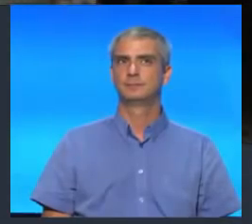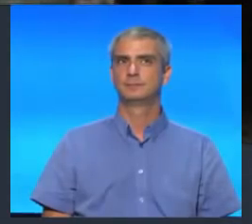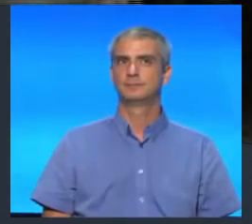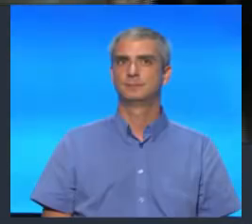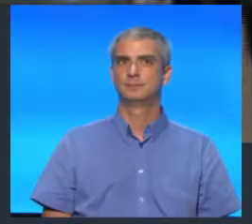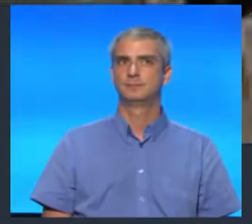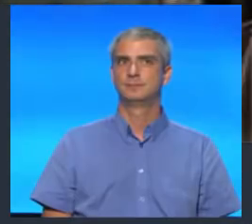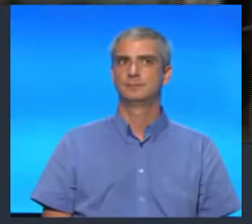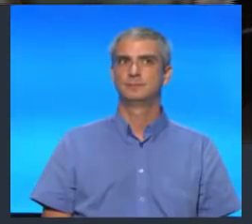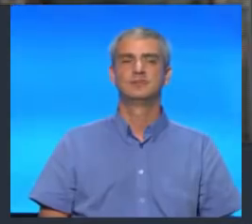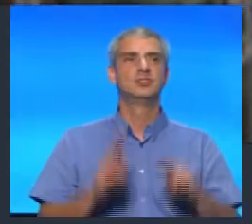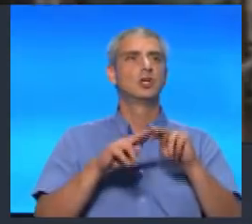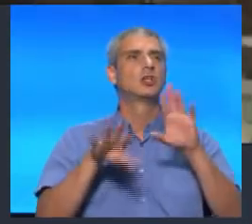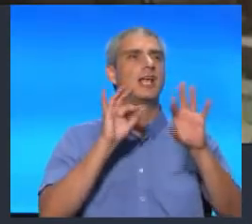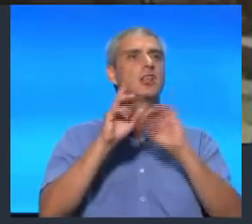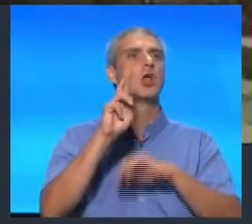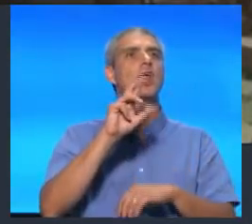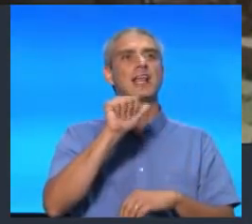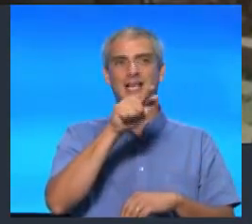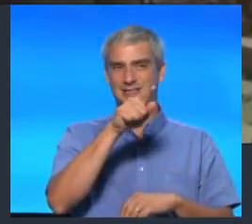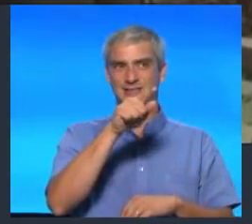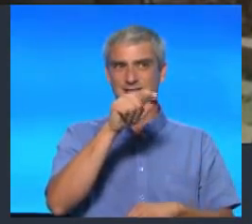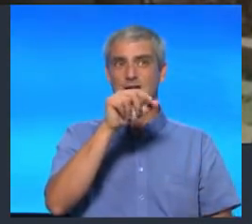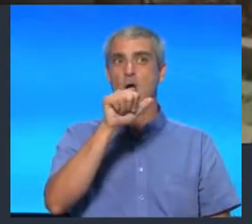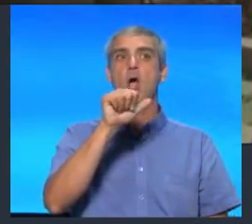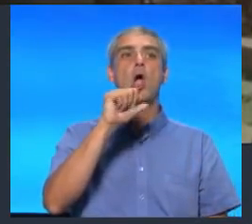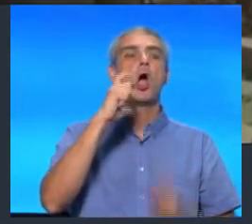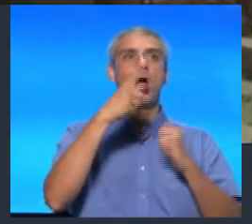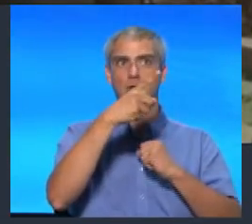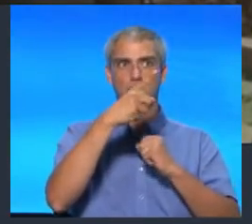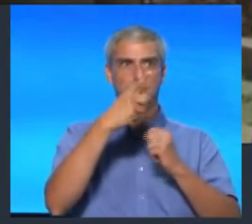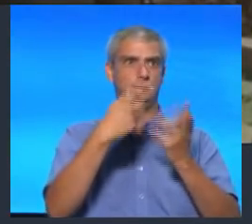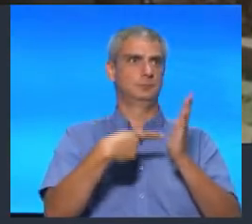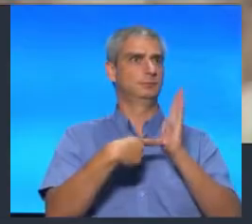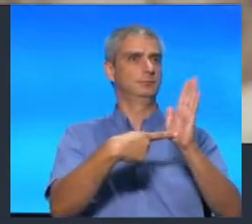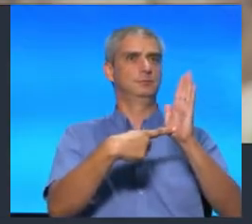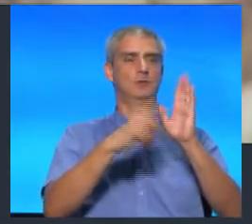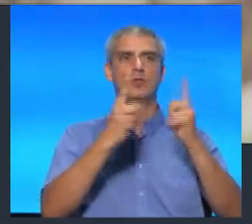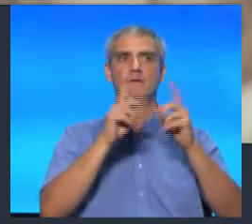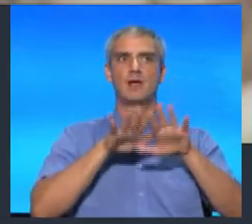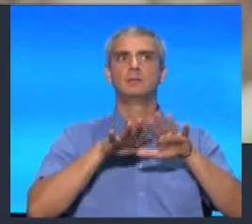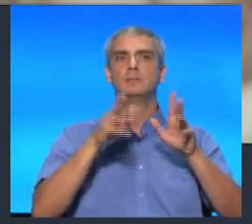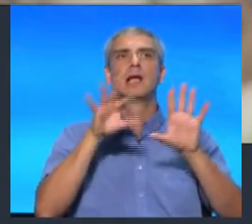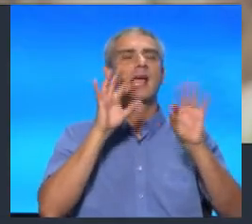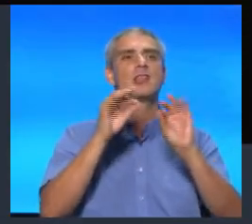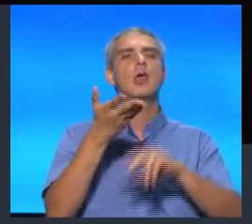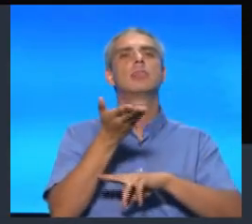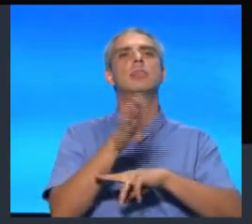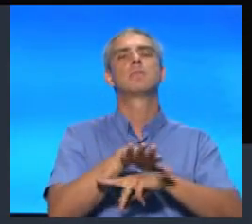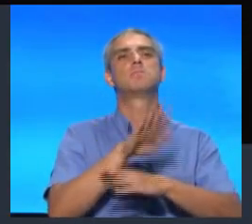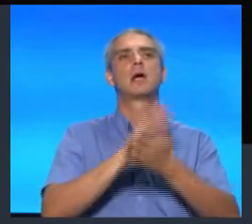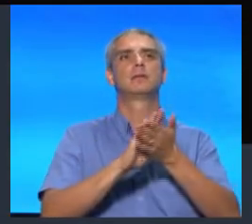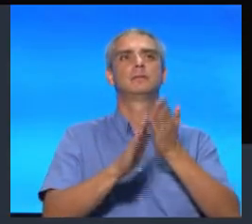The remains of rolling acres in Akron, Ohio. Poster child for a recent phenomenon in America, the